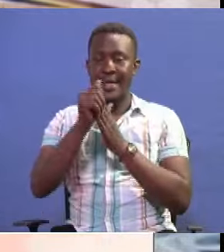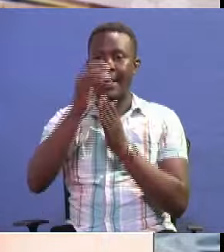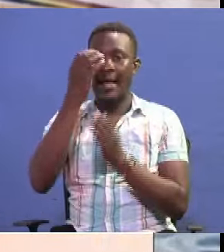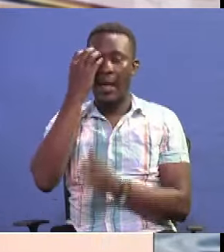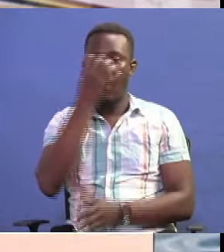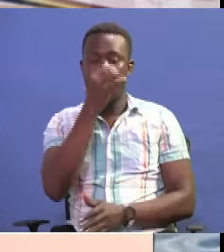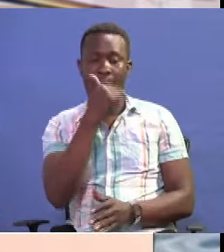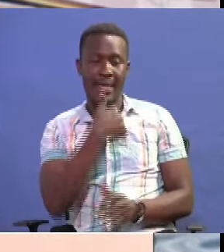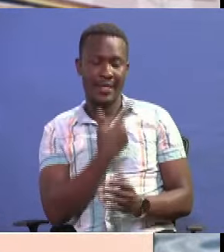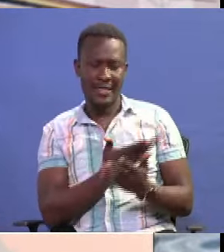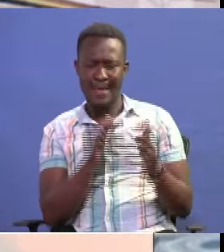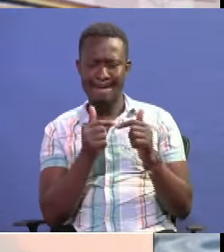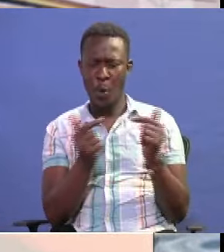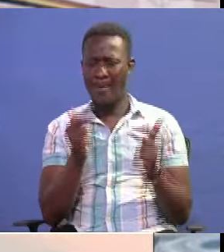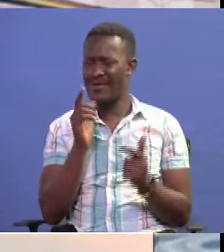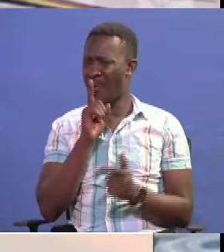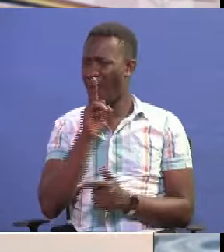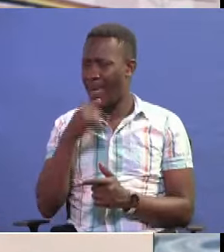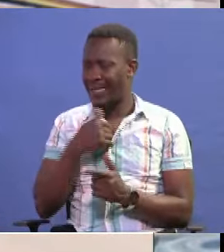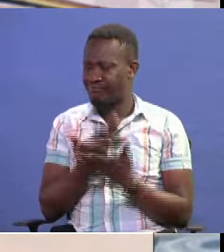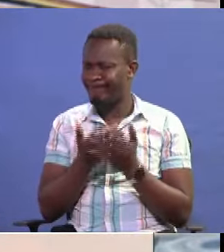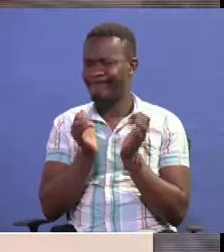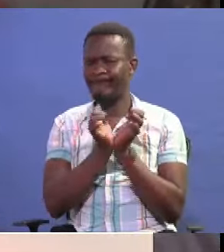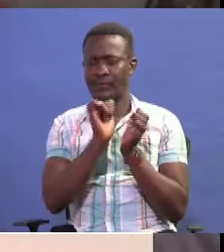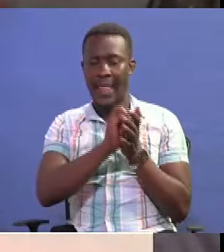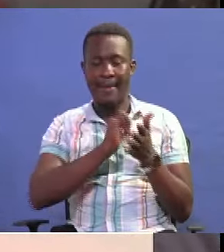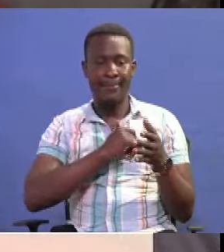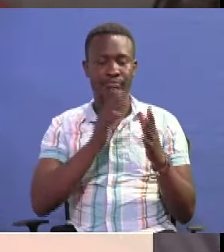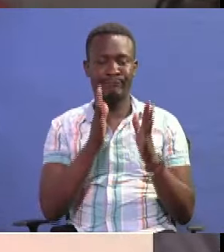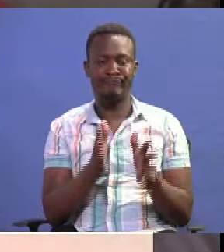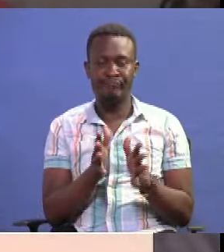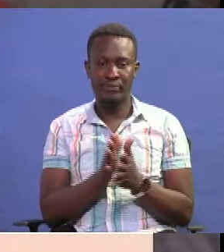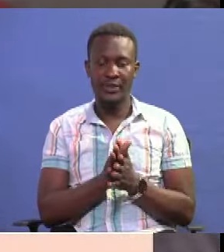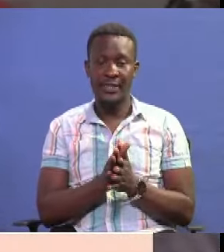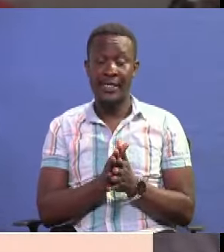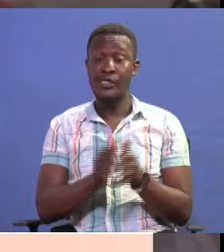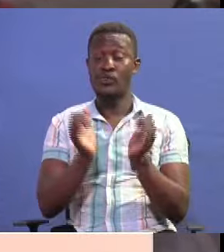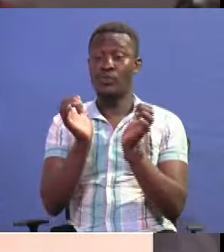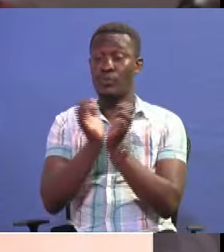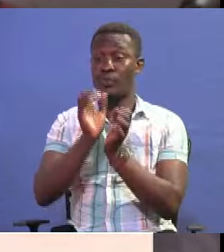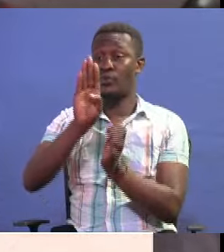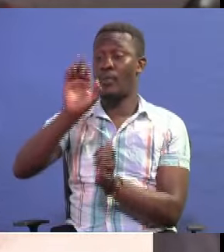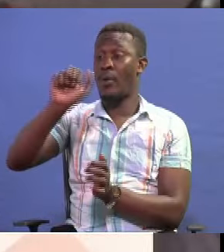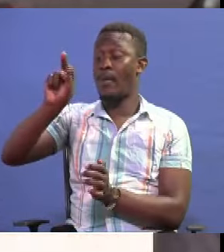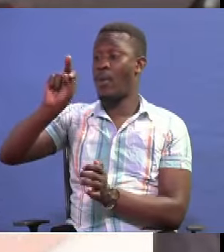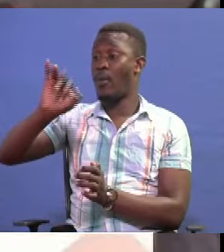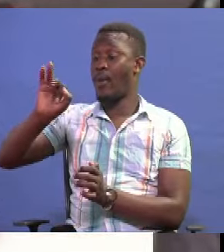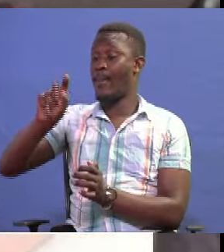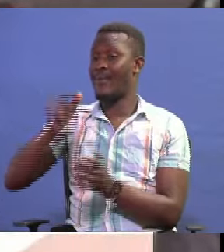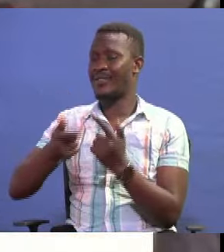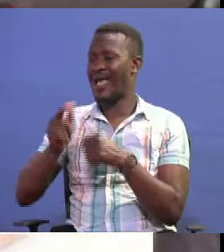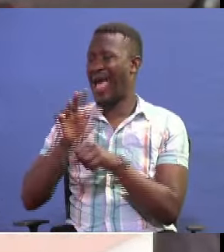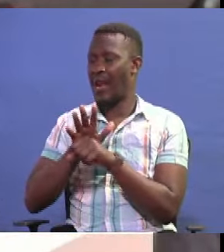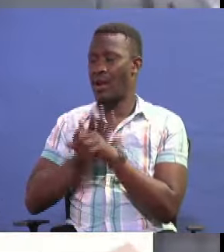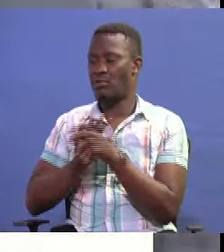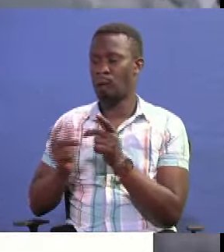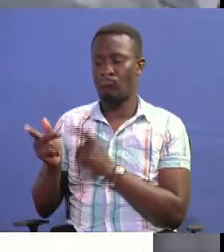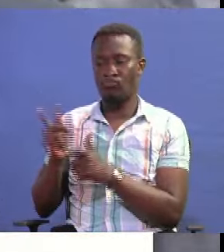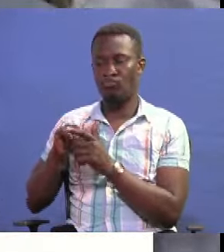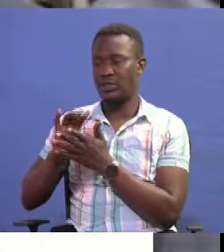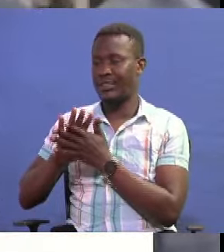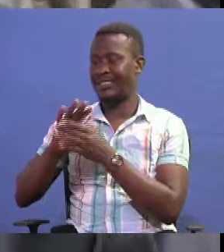kara aliy pinga viali katwa kwa mwan haraka huy kuwa barboni kwa bon mwangi kume his mso